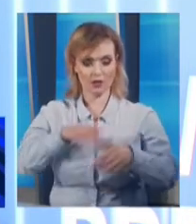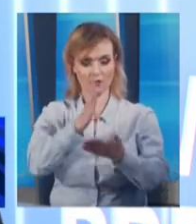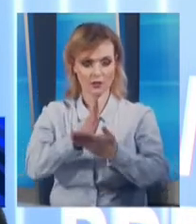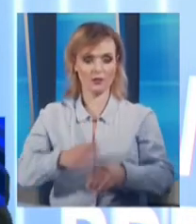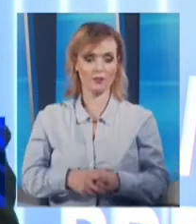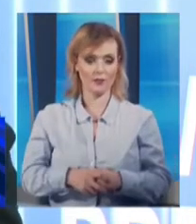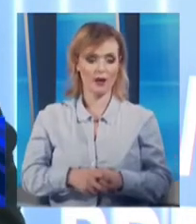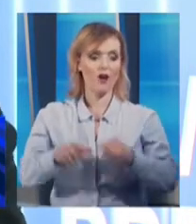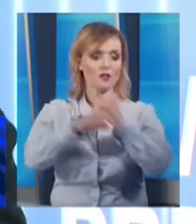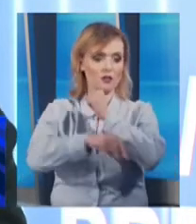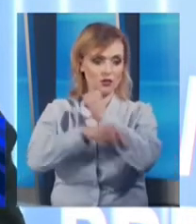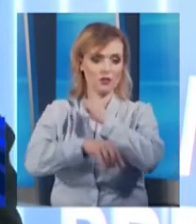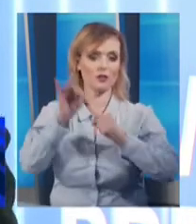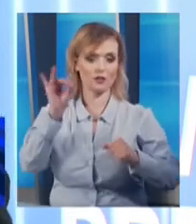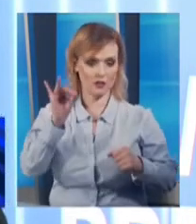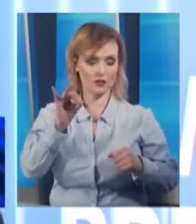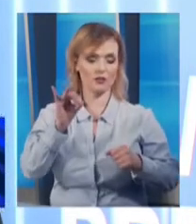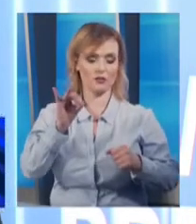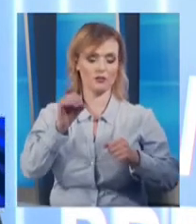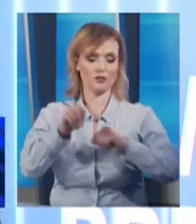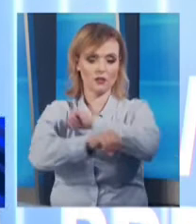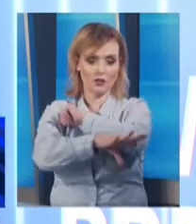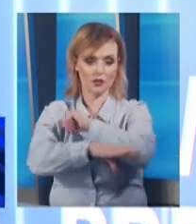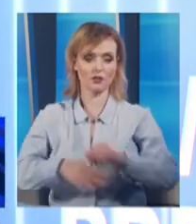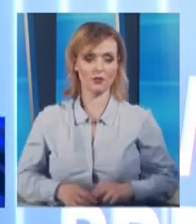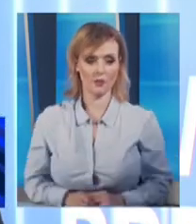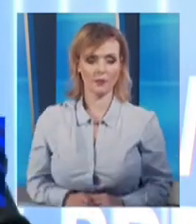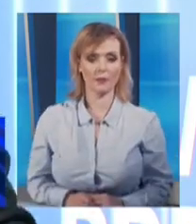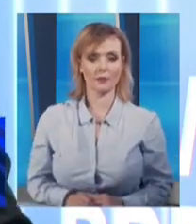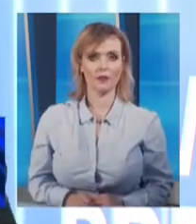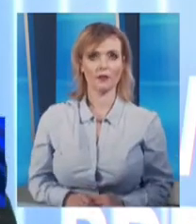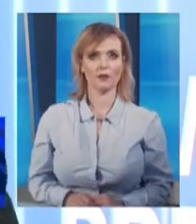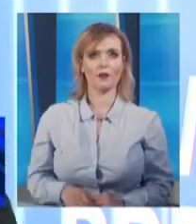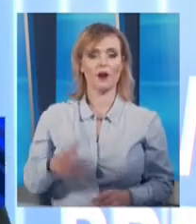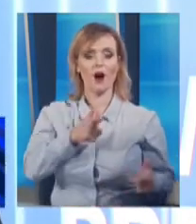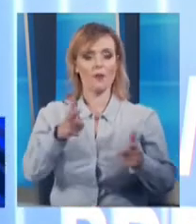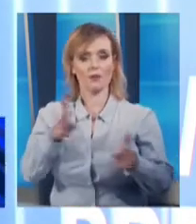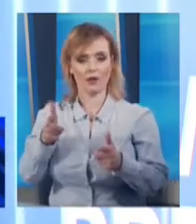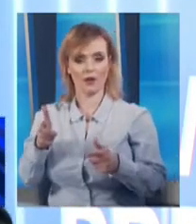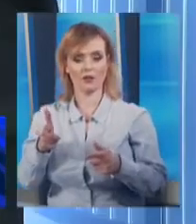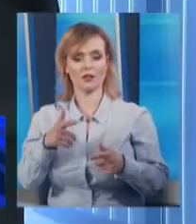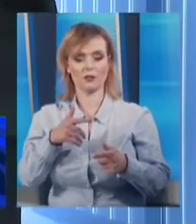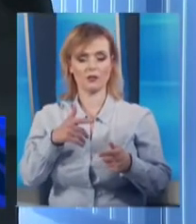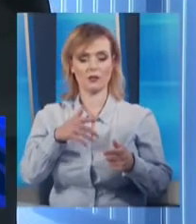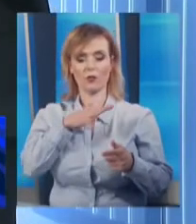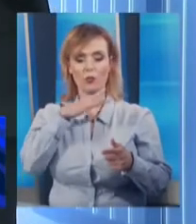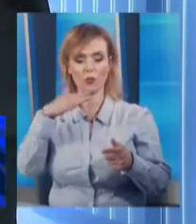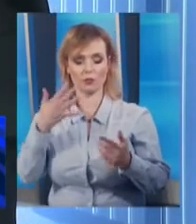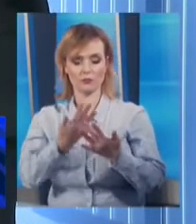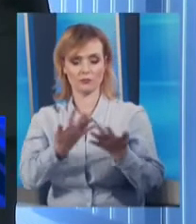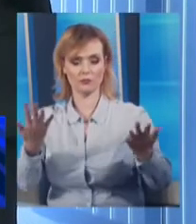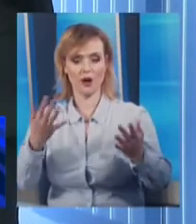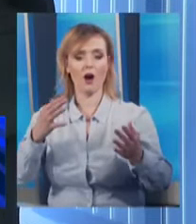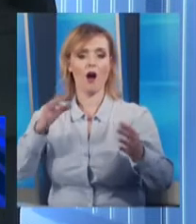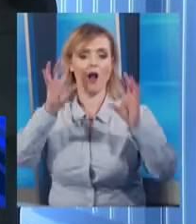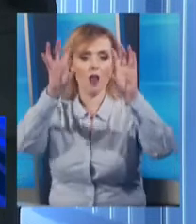și a corupției. De aici pornind, punerea în aplicare a hotărârii Parlamentului privind la starea de captivitate, am pregătit un set de legi de reformare a justiției pe